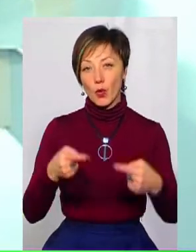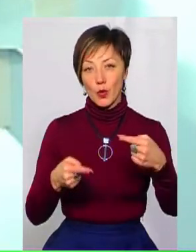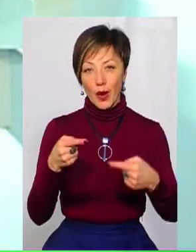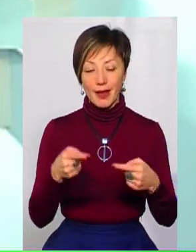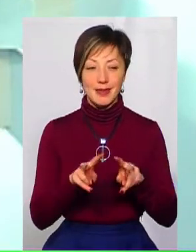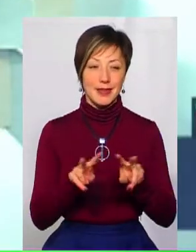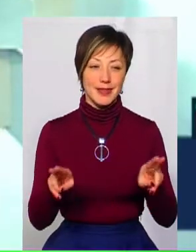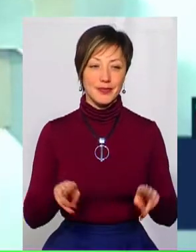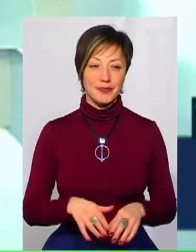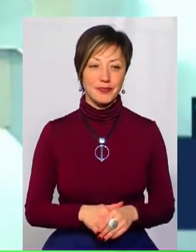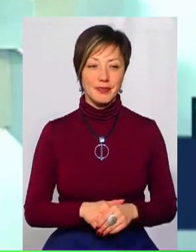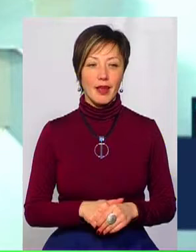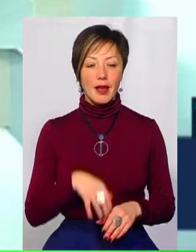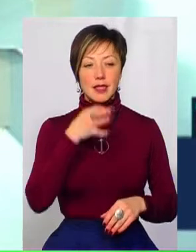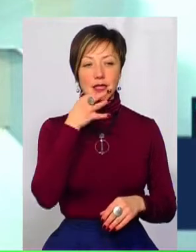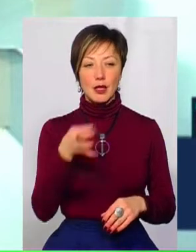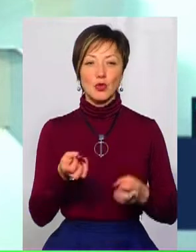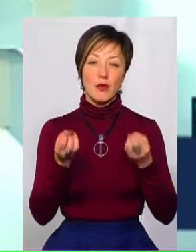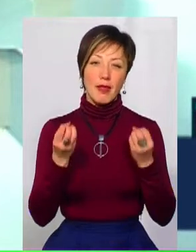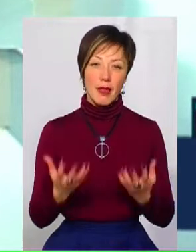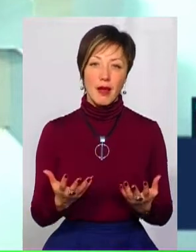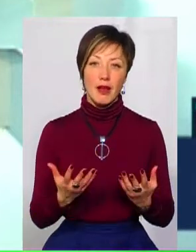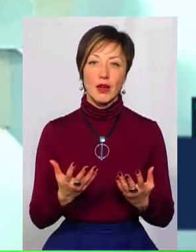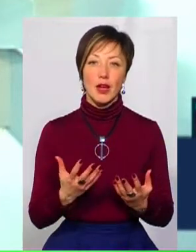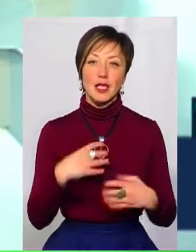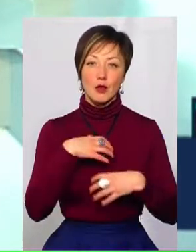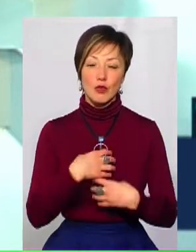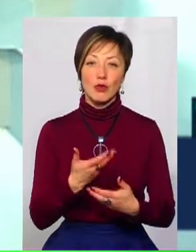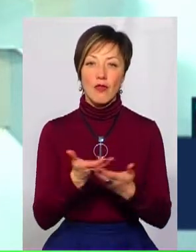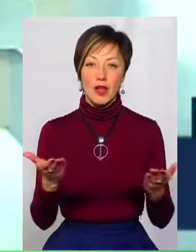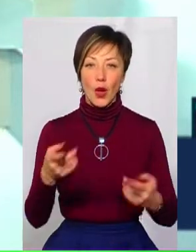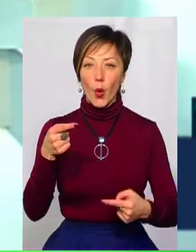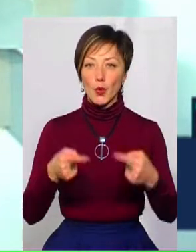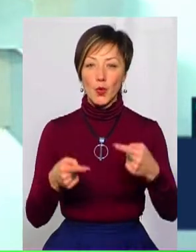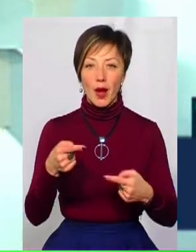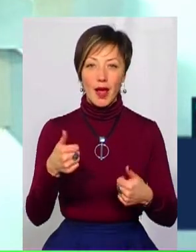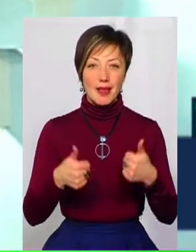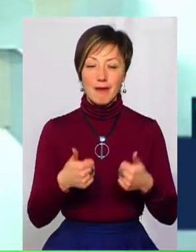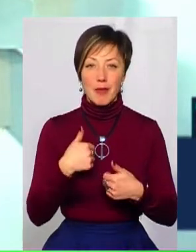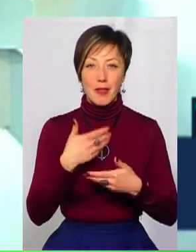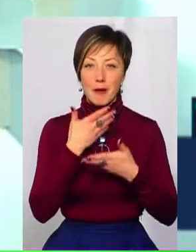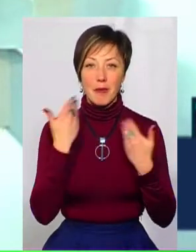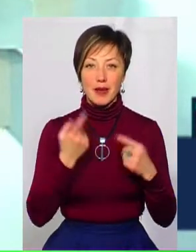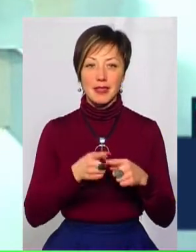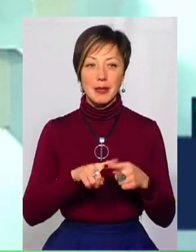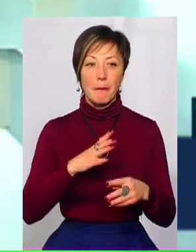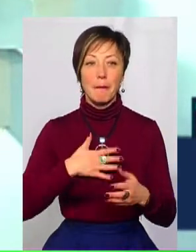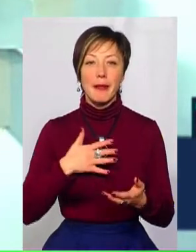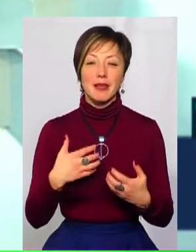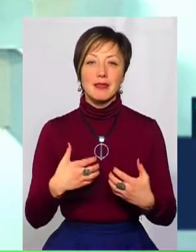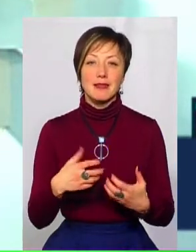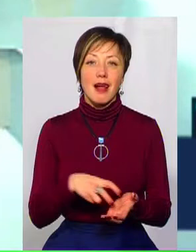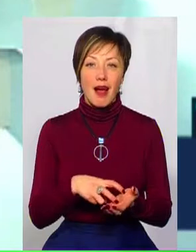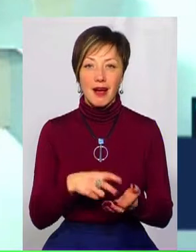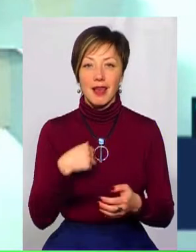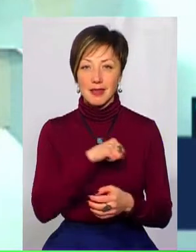роду. Скажу банально і засмучу вас, але конкуренції в мене немає. Адже мій найголовніший конкурент – це мій страх і я сама.